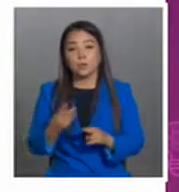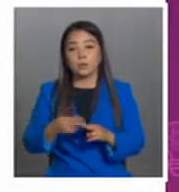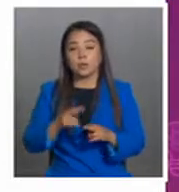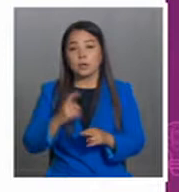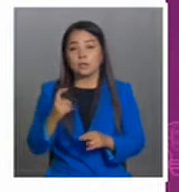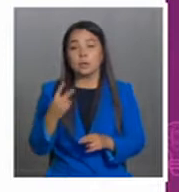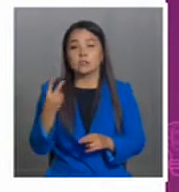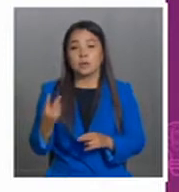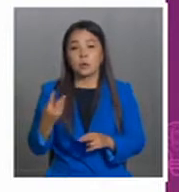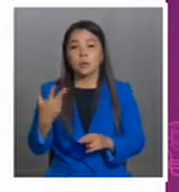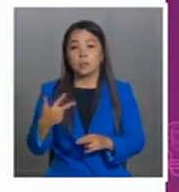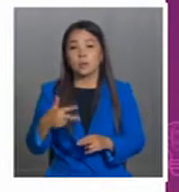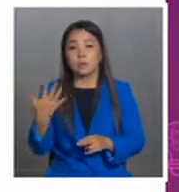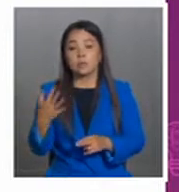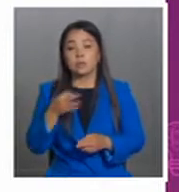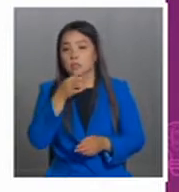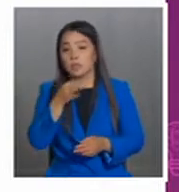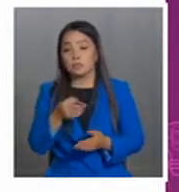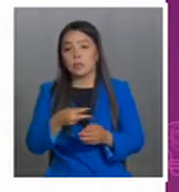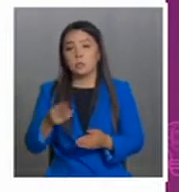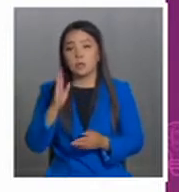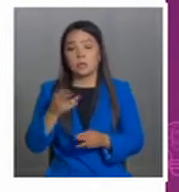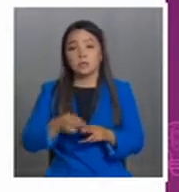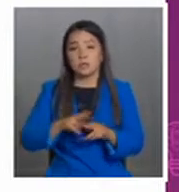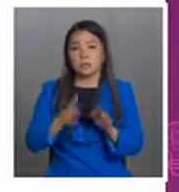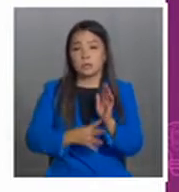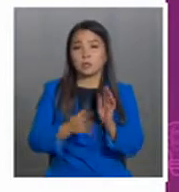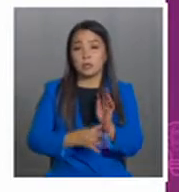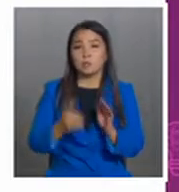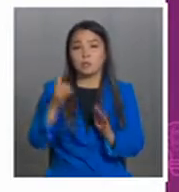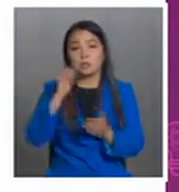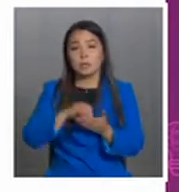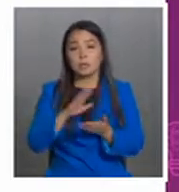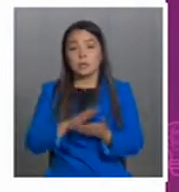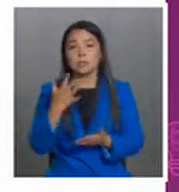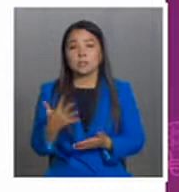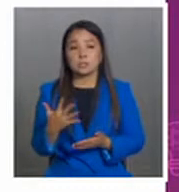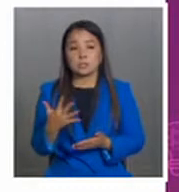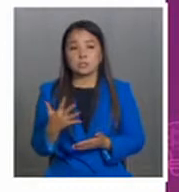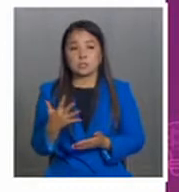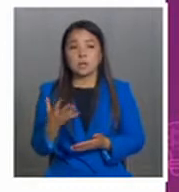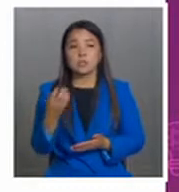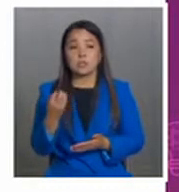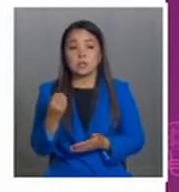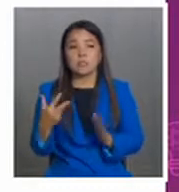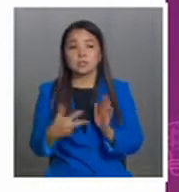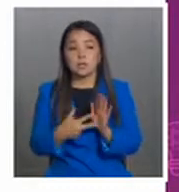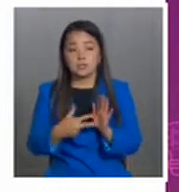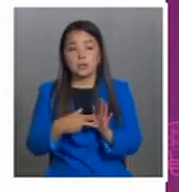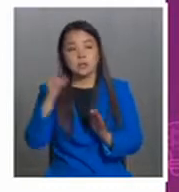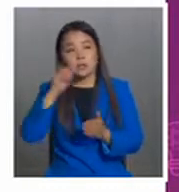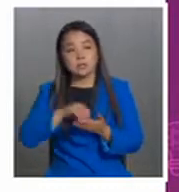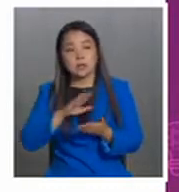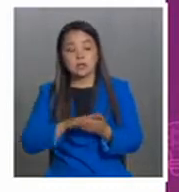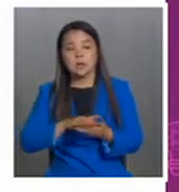мәні 35-ке тең болады. Яғни біз 91 санын 5 және 8 сандарына кері